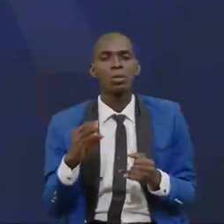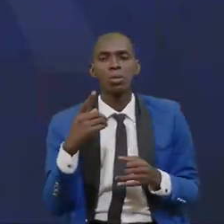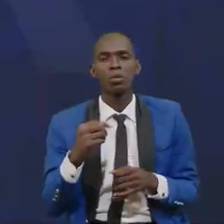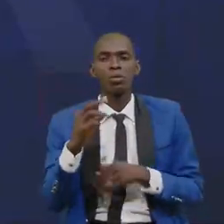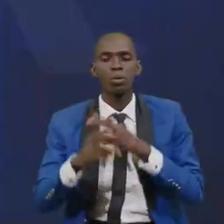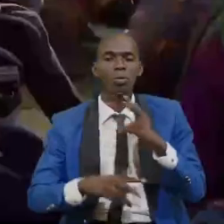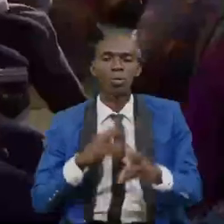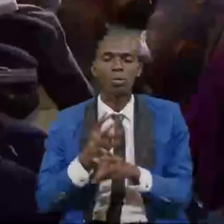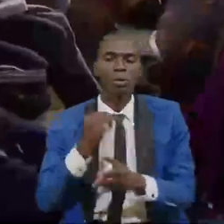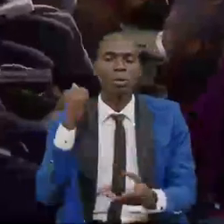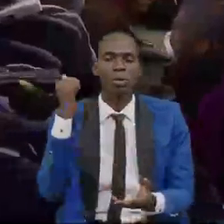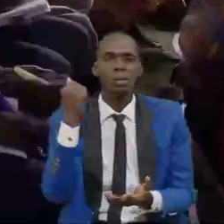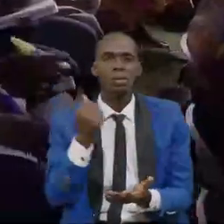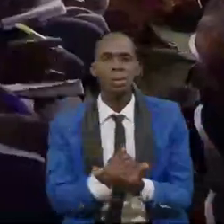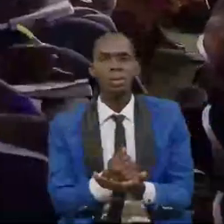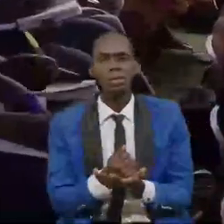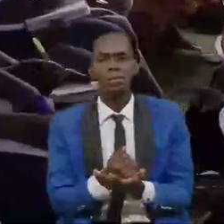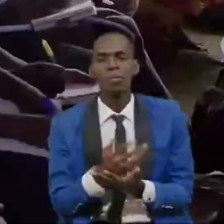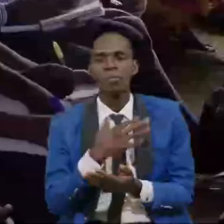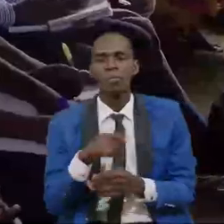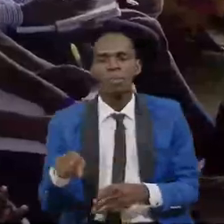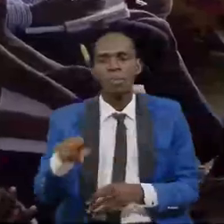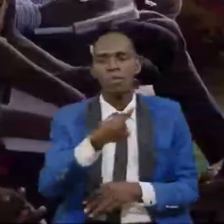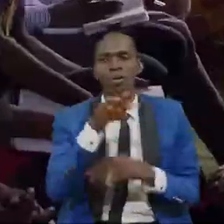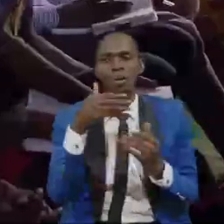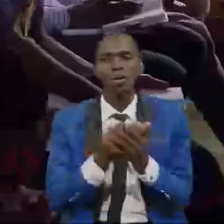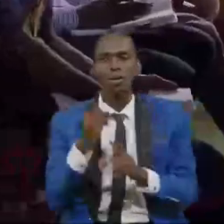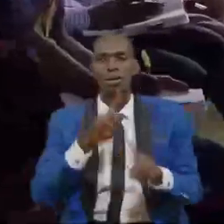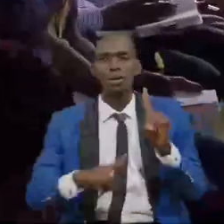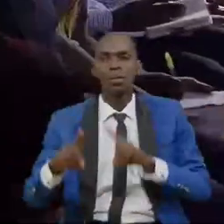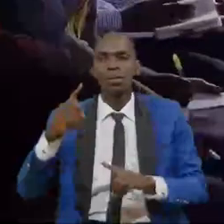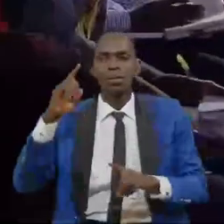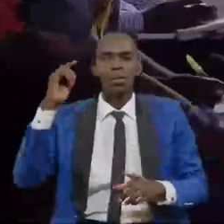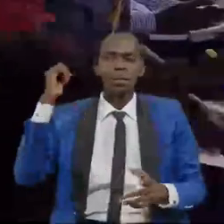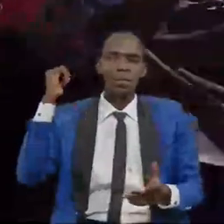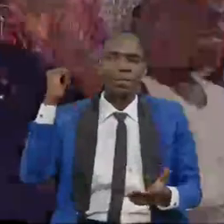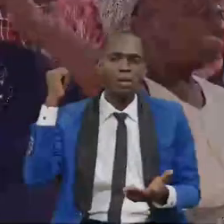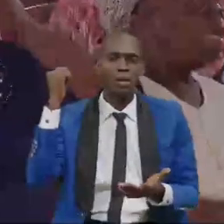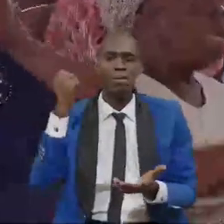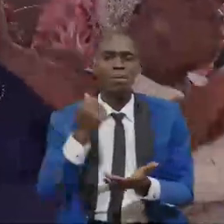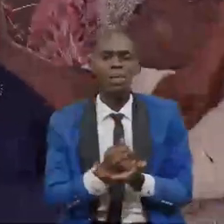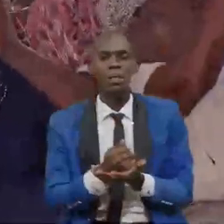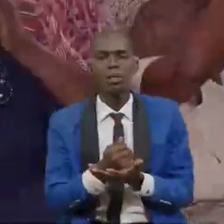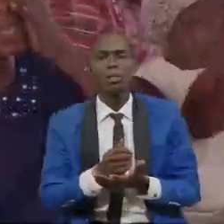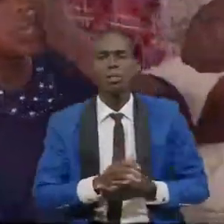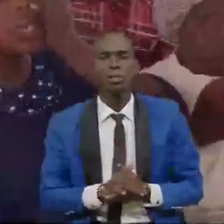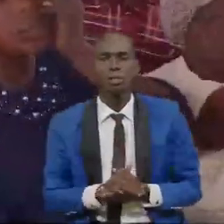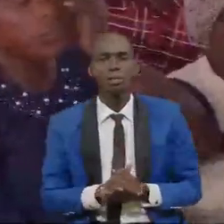du monde. Et le peuple de Dieu crie «